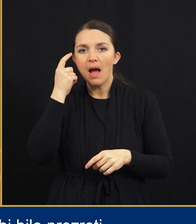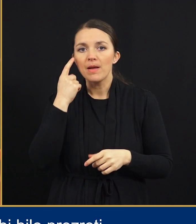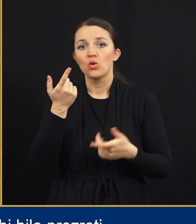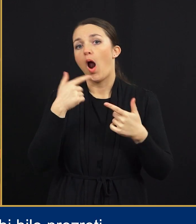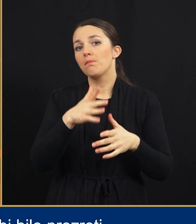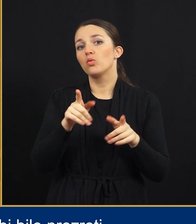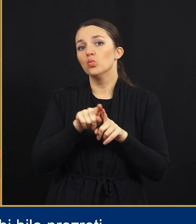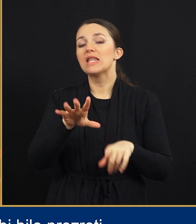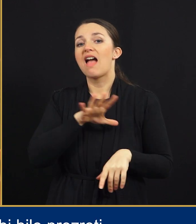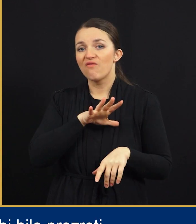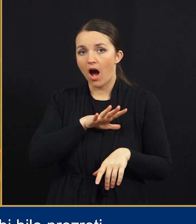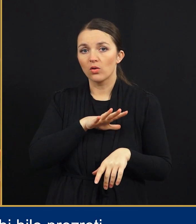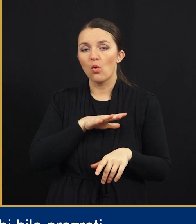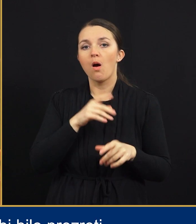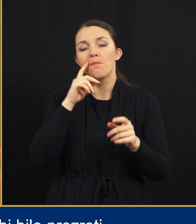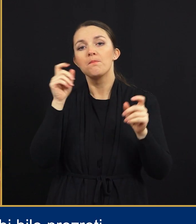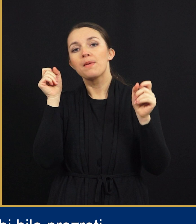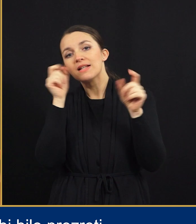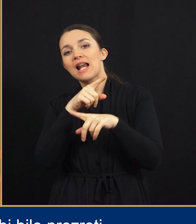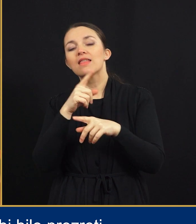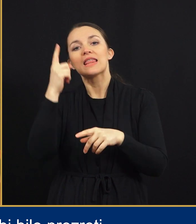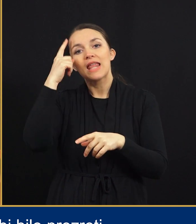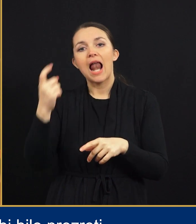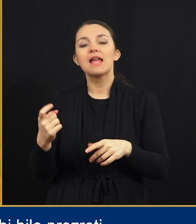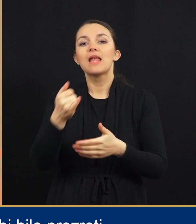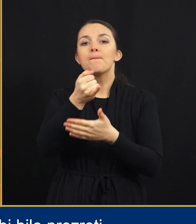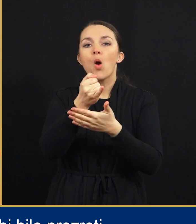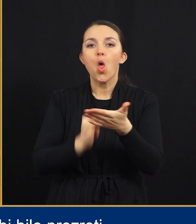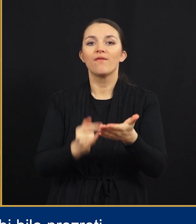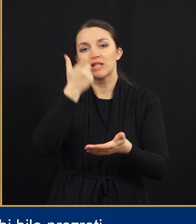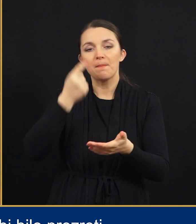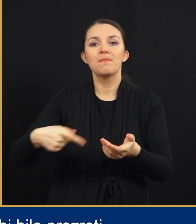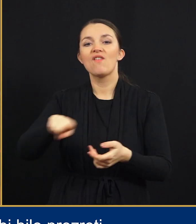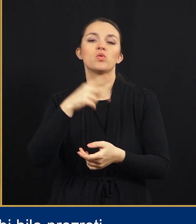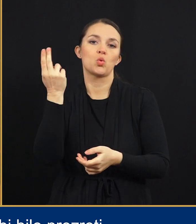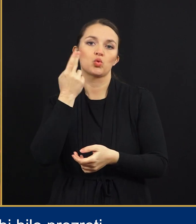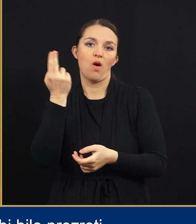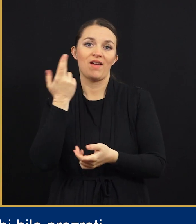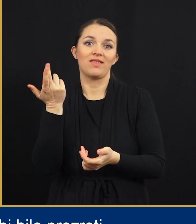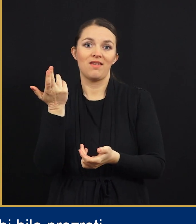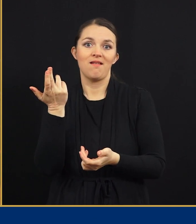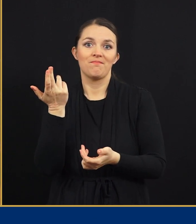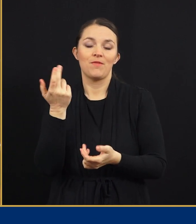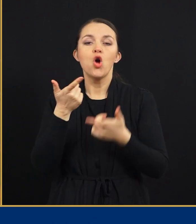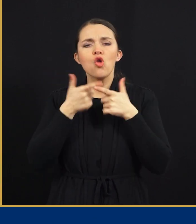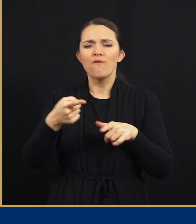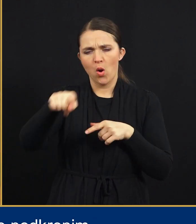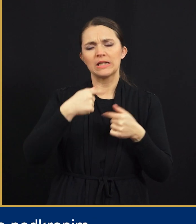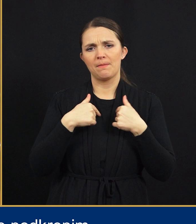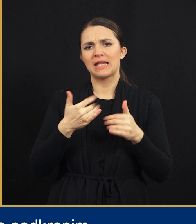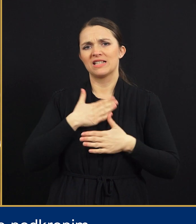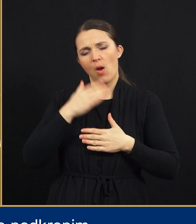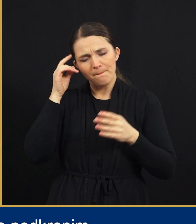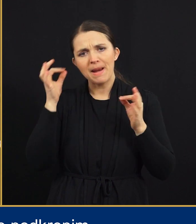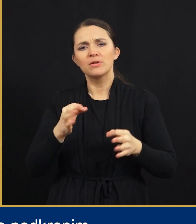Nespametno, če ne kar nevarno, bi bilo prezreti talente polovice prebivalcev Slovenije. Dovolite mi,